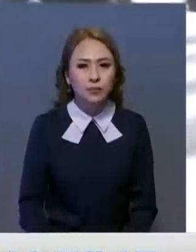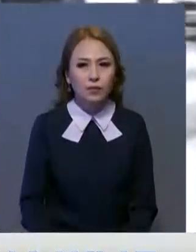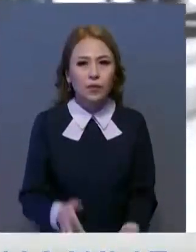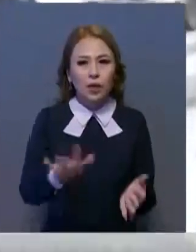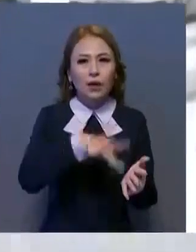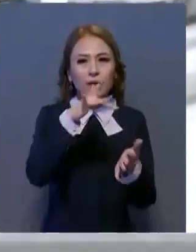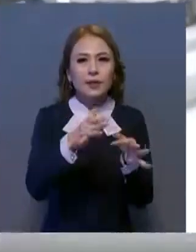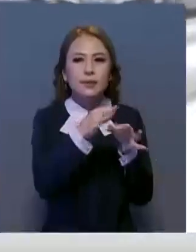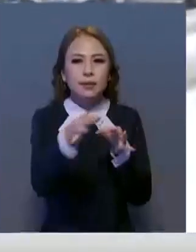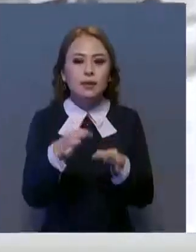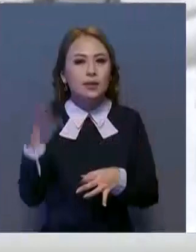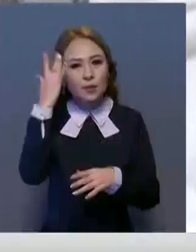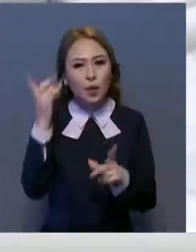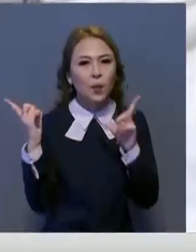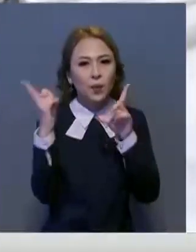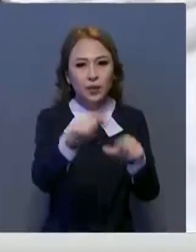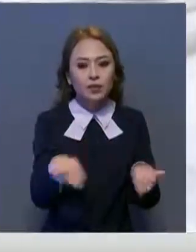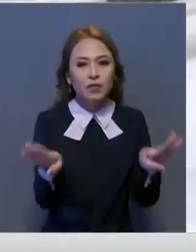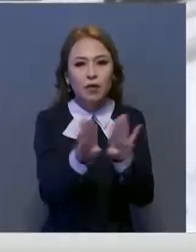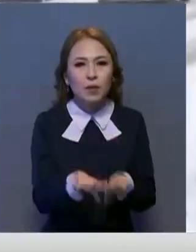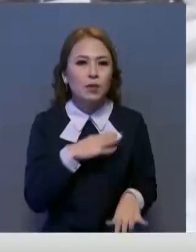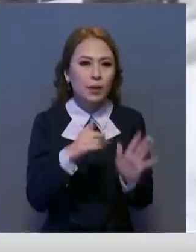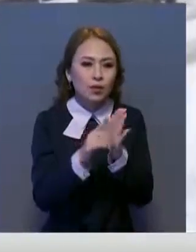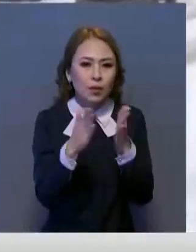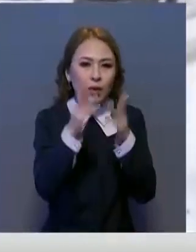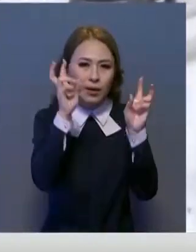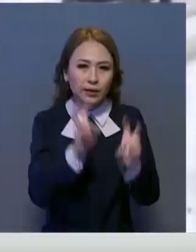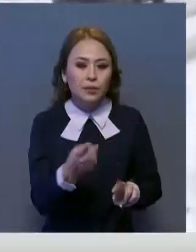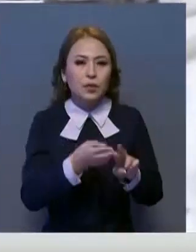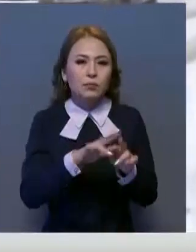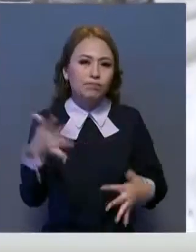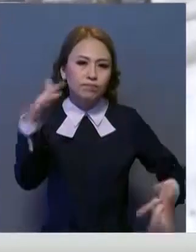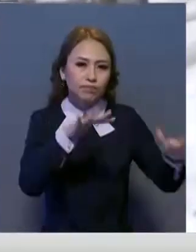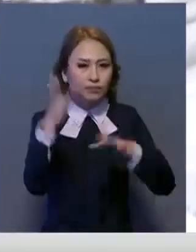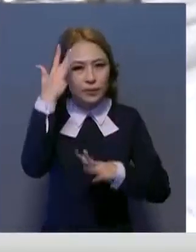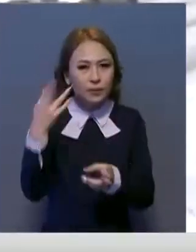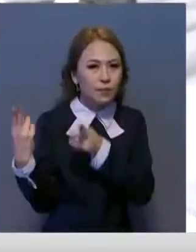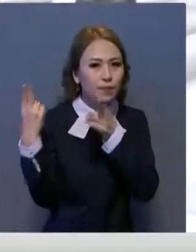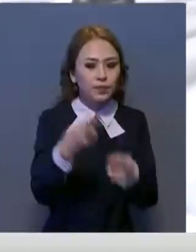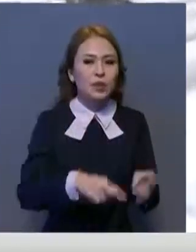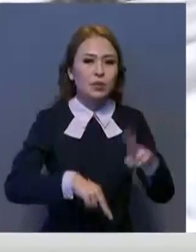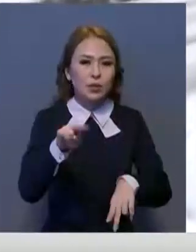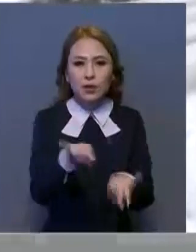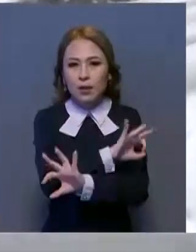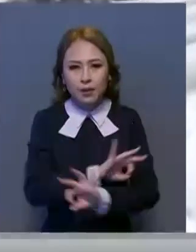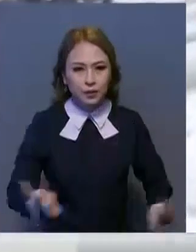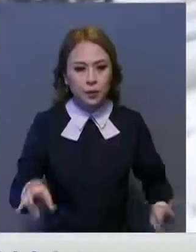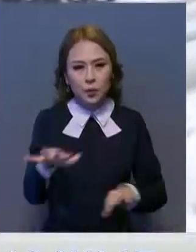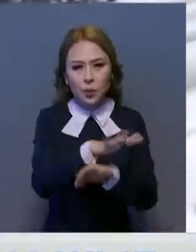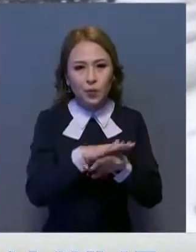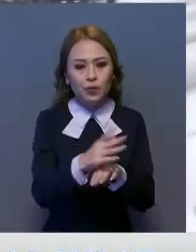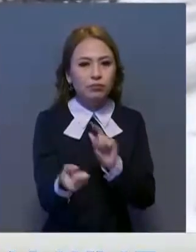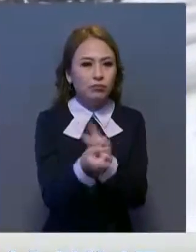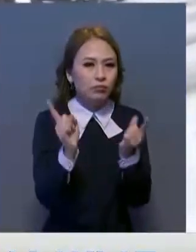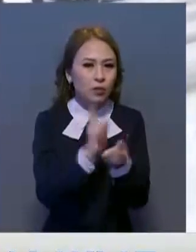Қала сыртына барып қайтпақпын. Карантиннен көп уақыт үйден шықпадық. Сондықтан тауға барып қайтпақшымыз. Көңіл күйіміз жақсы, бірақ шаһар көп